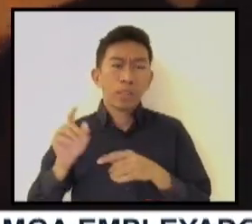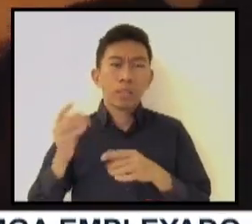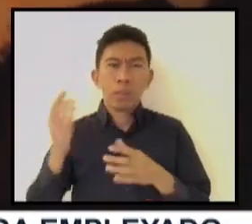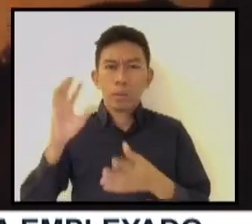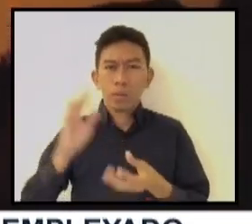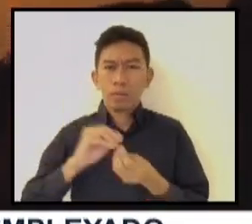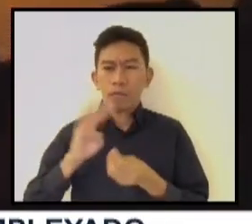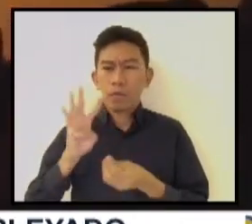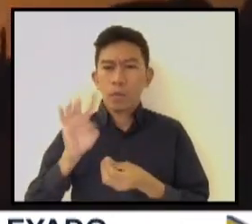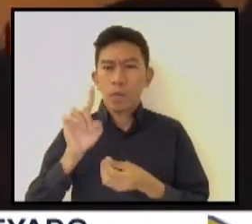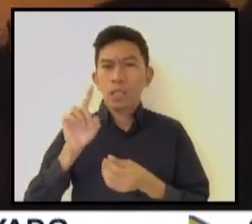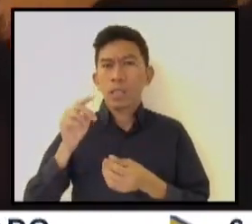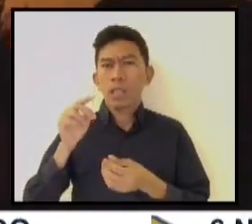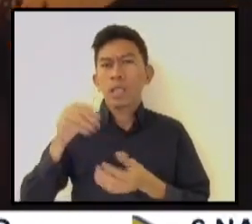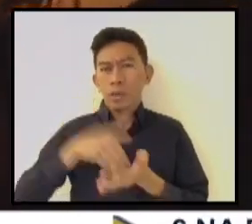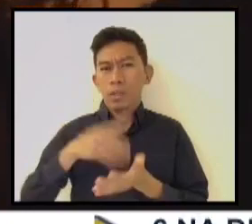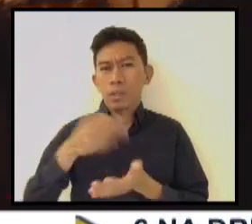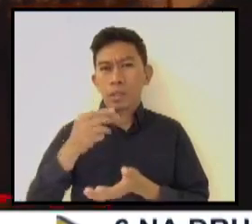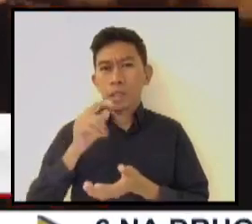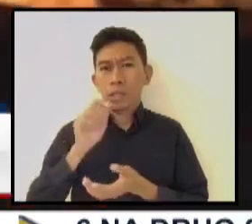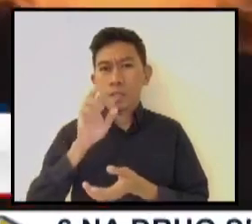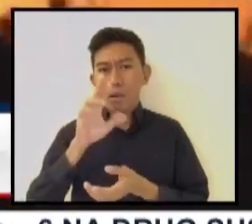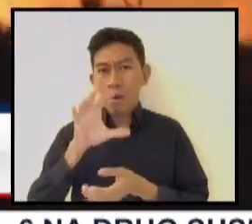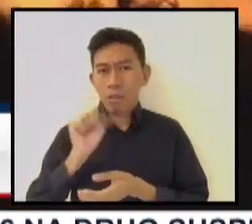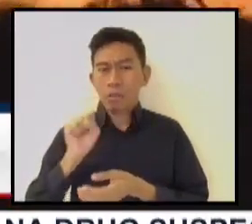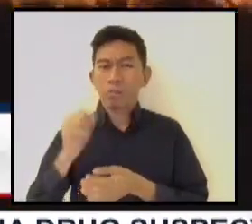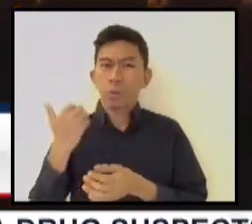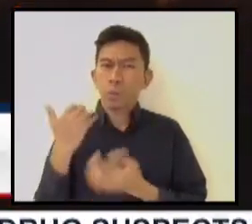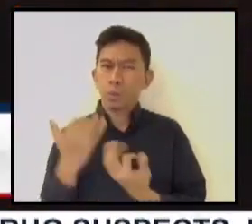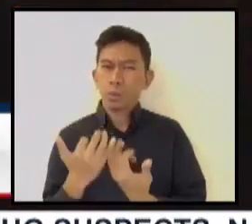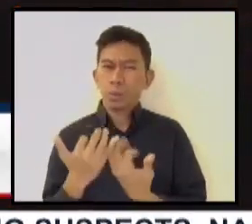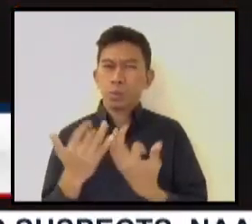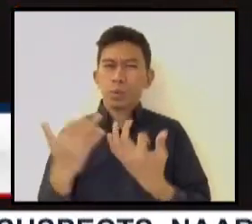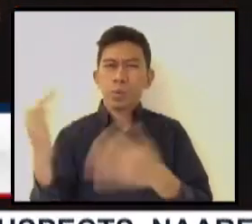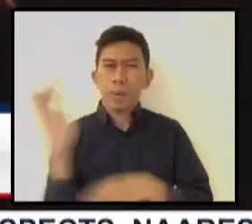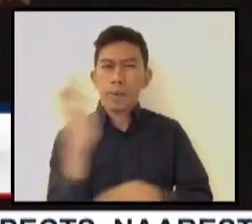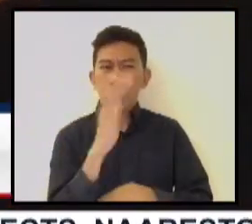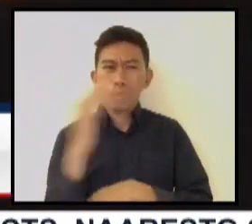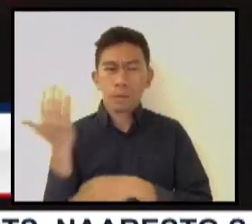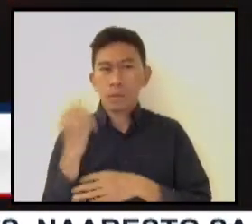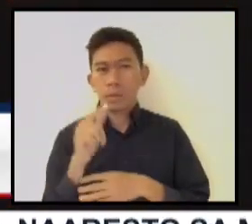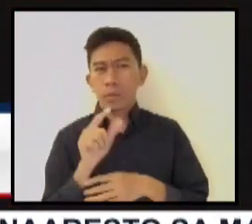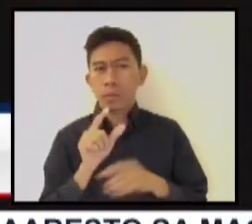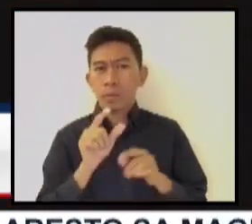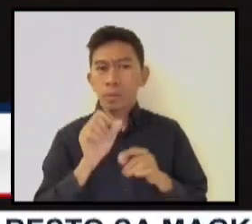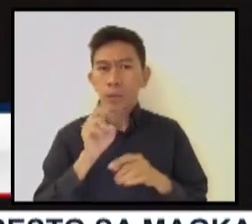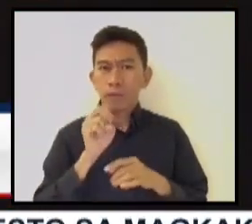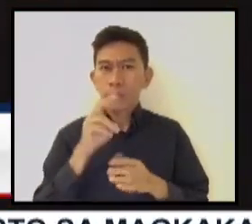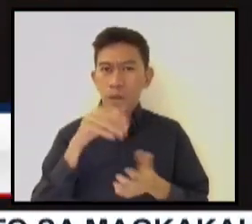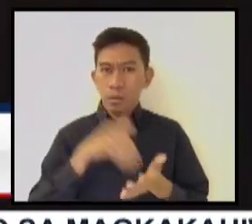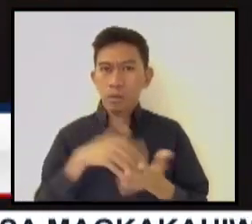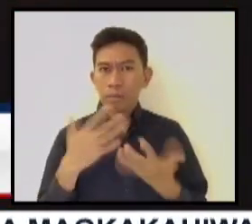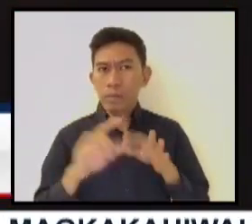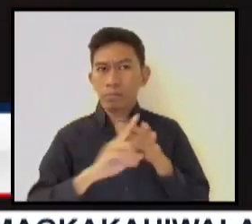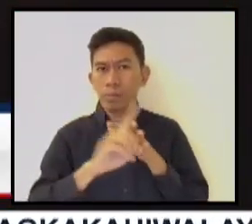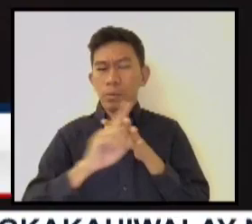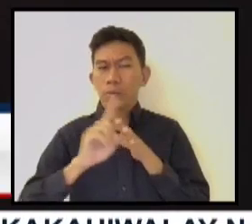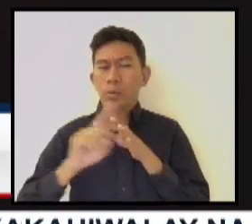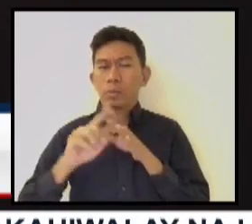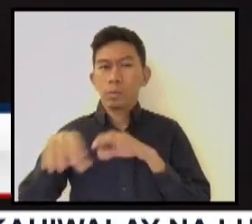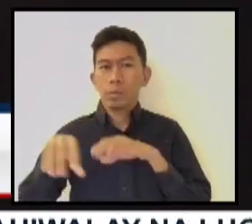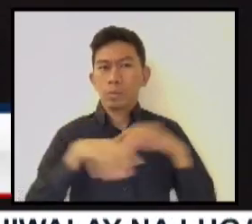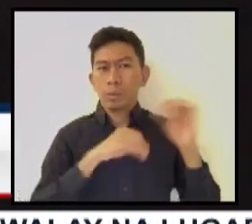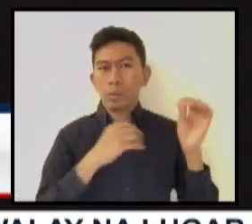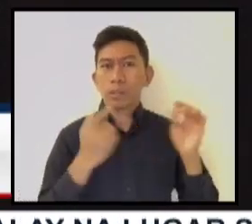ang nasunog na kagubatan at 12,000 tao na ang lumikas. Magugunitang nagsimula ang wildfire noong August